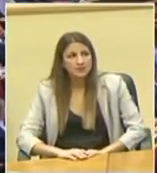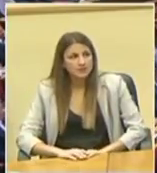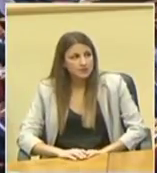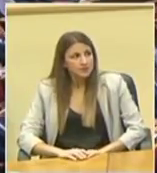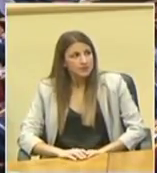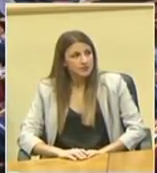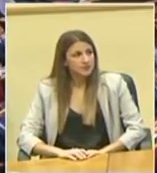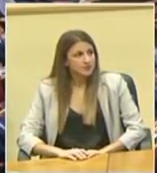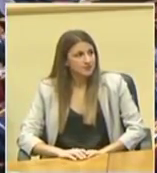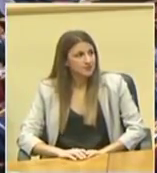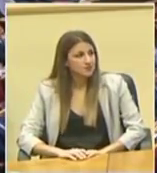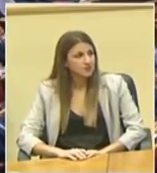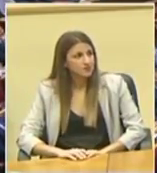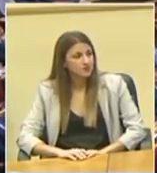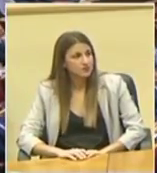Παρακαλώ.